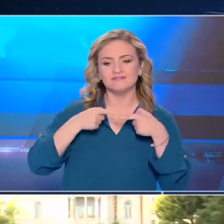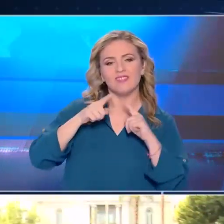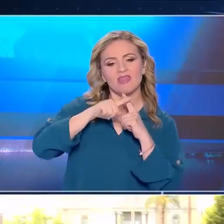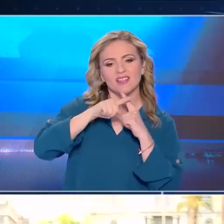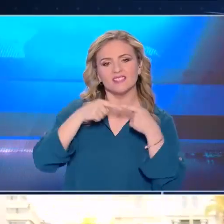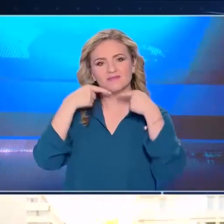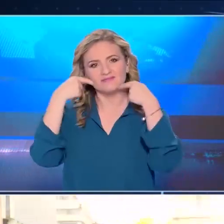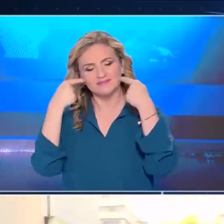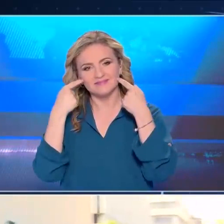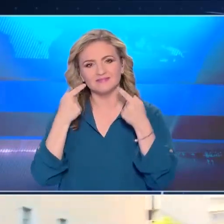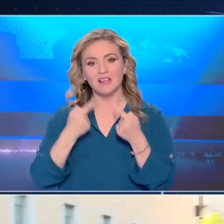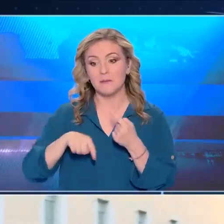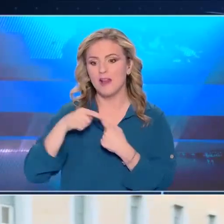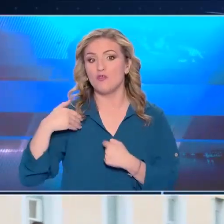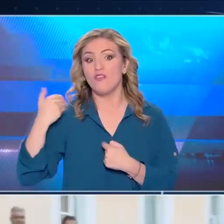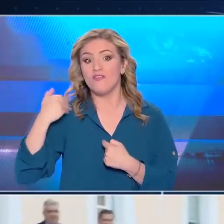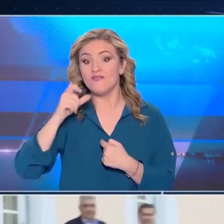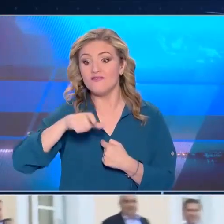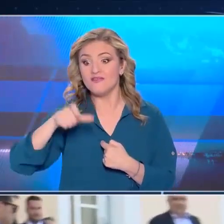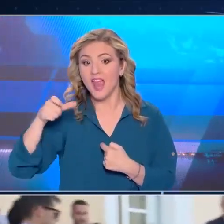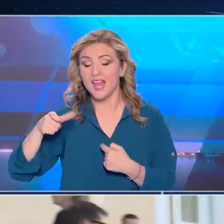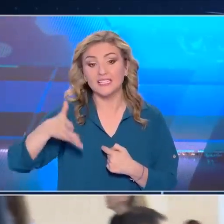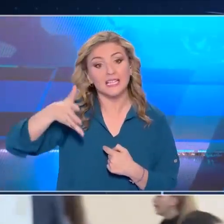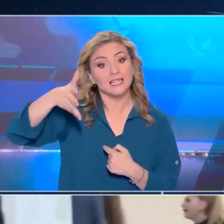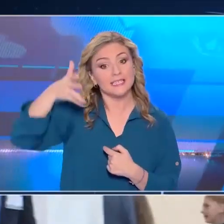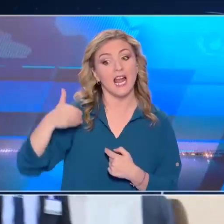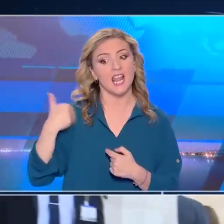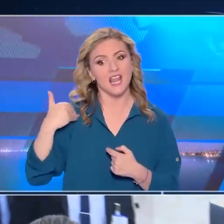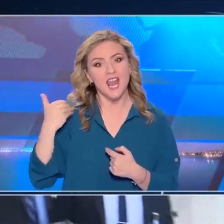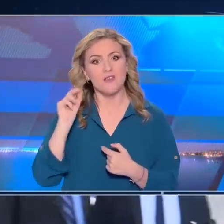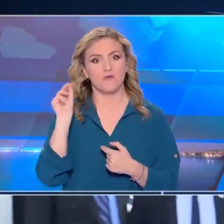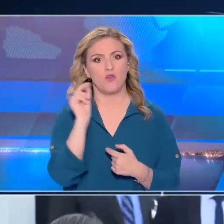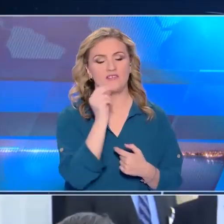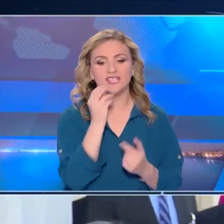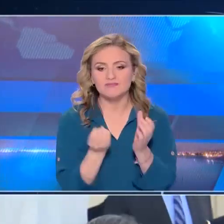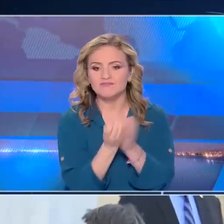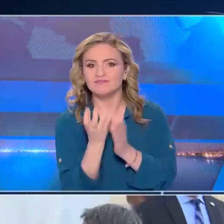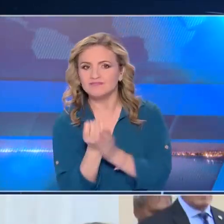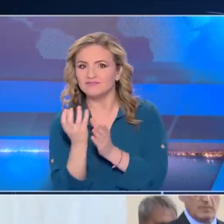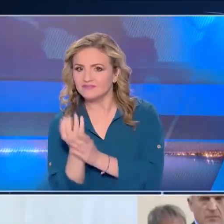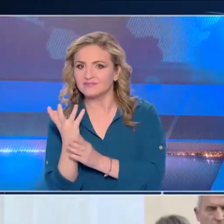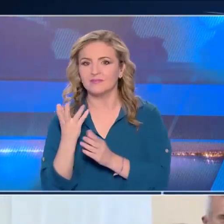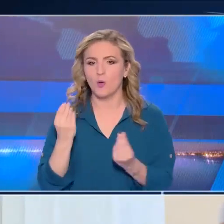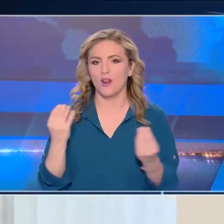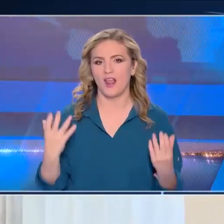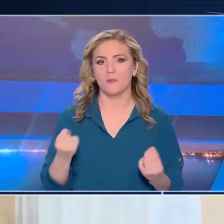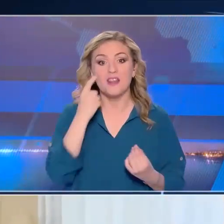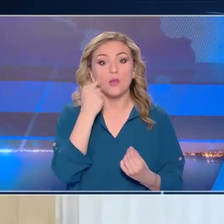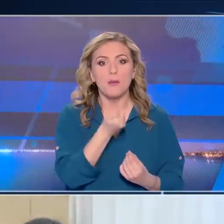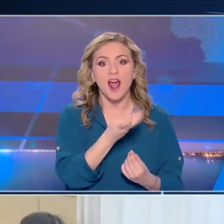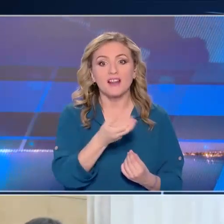Ενδεχομένως και το γεγονός ότι θα είναι έστω. Και πολύ έτσι, νέοι. Έτσι να δούμε λίγο και τα αριθμητικά. Ακριβώς, για να τα